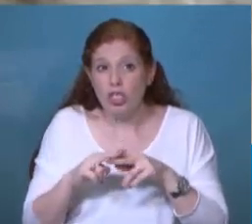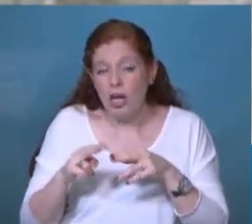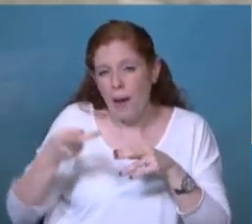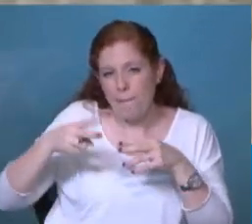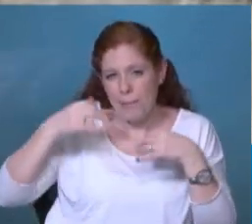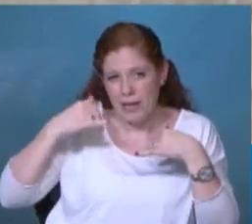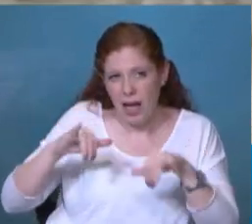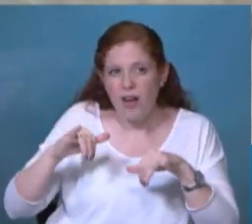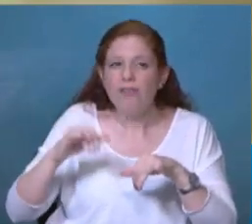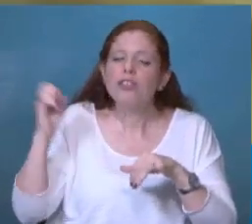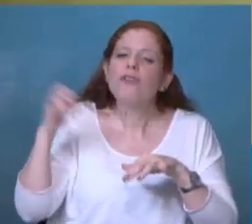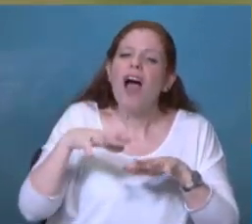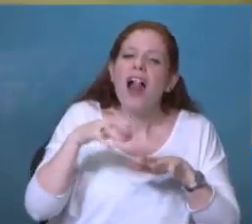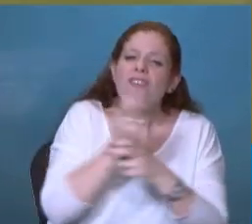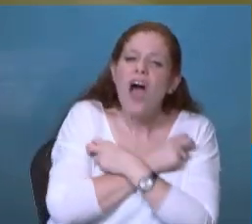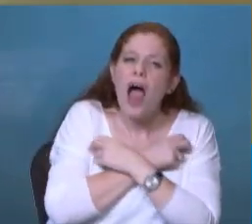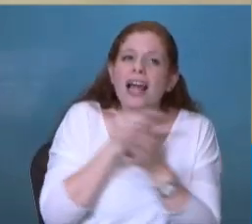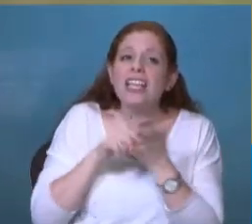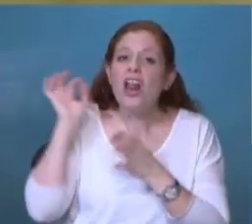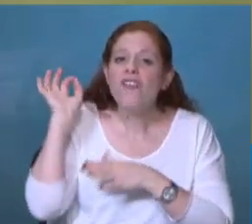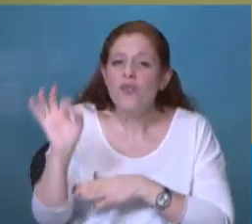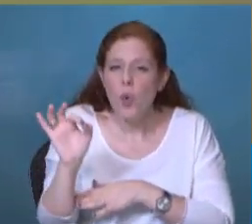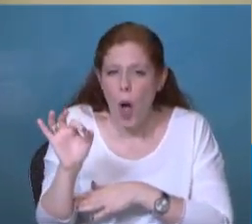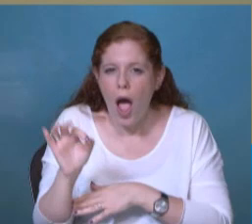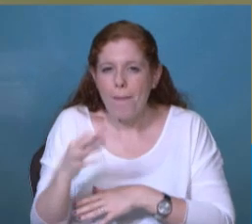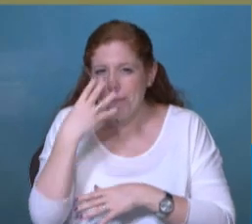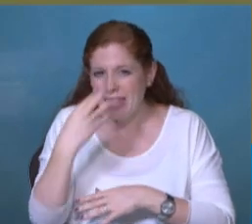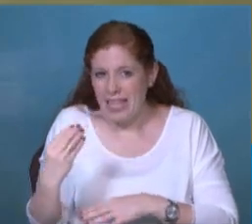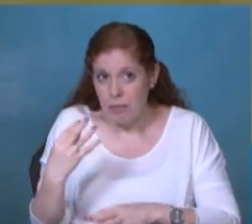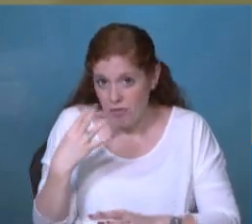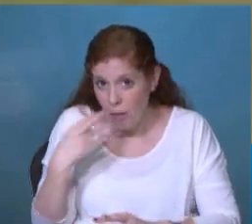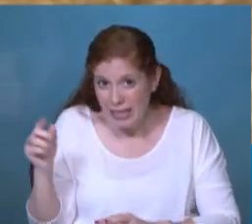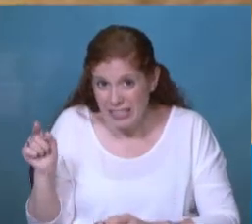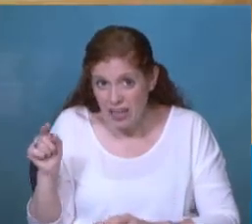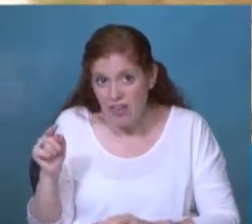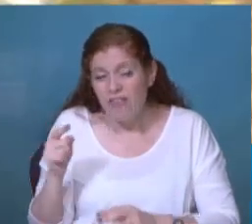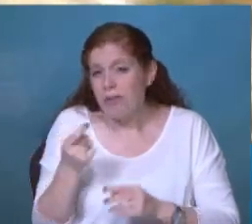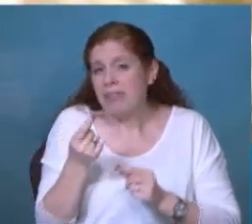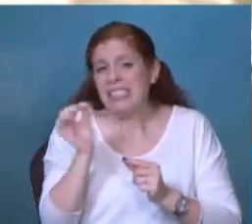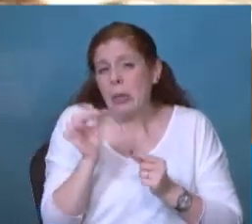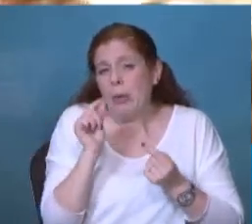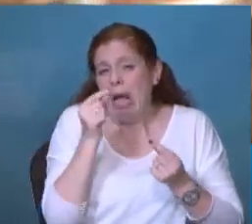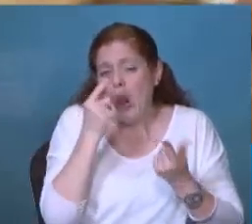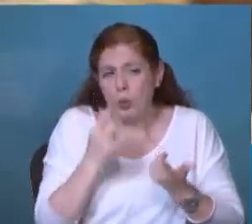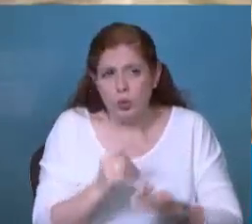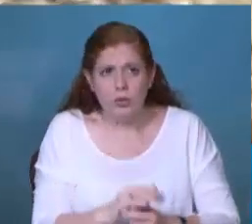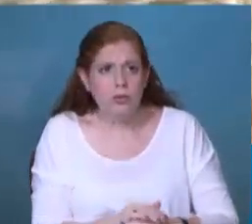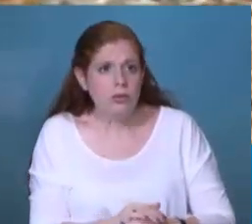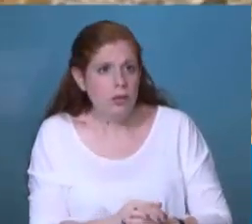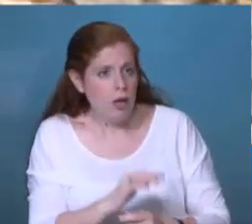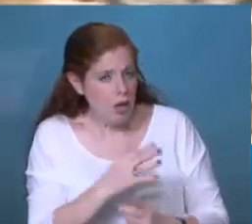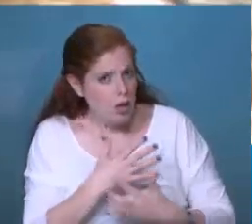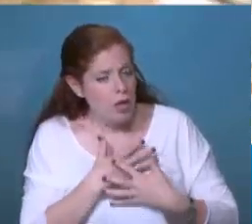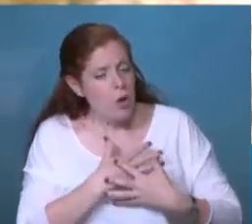רעל זרחני ככל הנראה כדי לפגוע בתנים ובזאבים שטורפים את הבקר, קלוש. הפרויקטים האלה דורשים, אתה לוקח